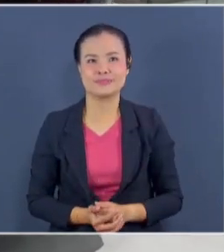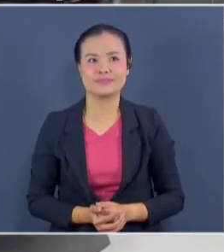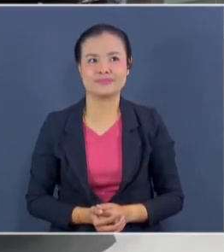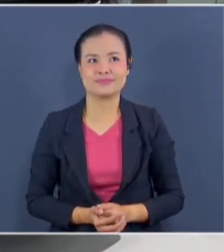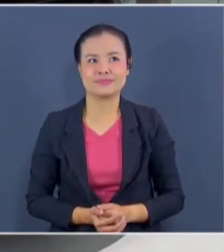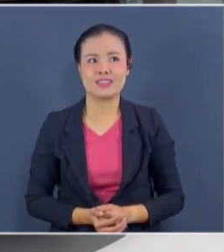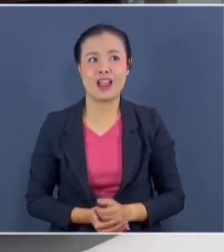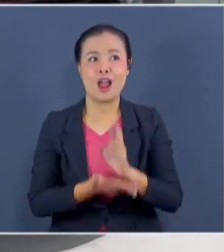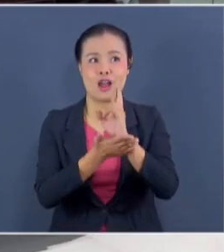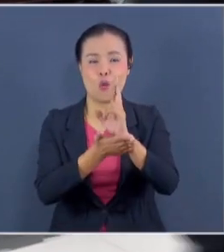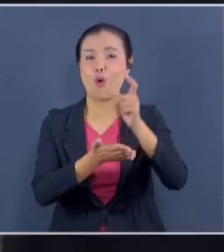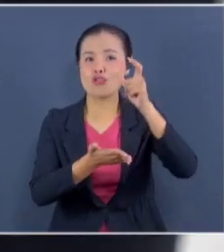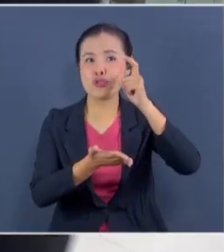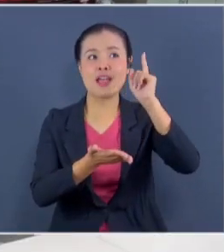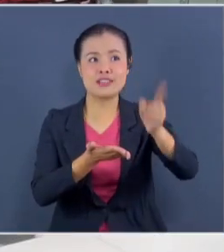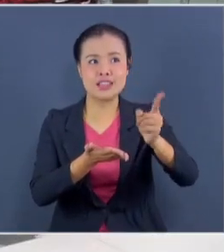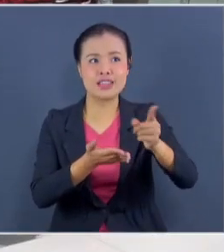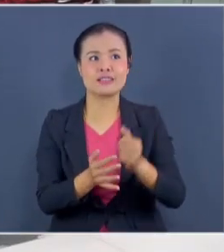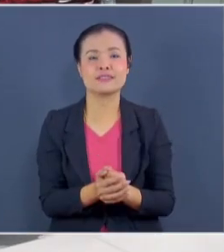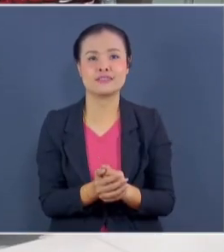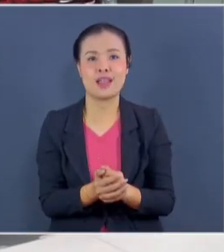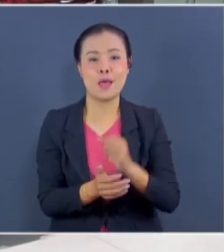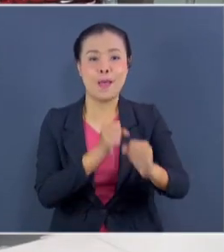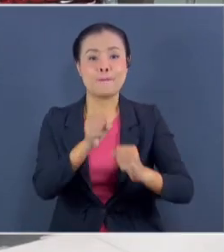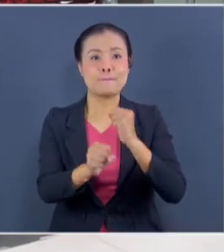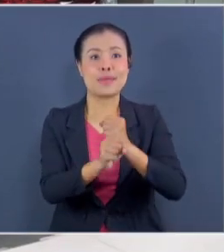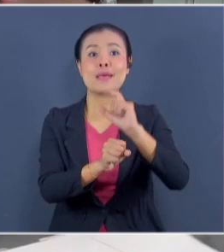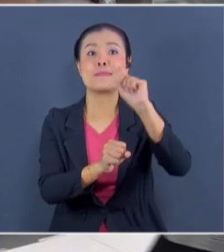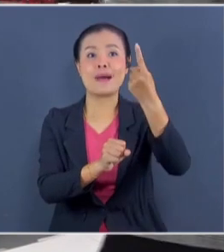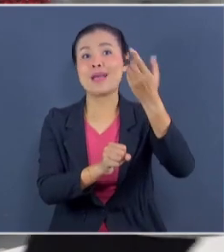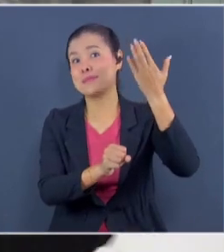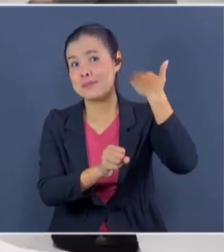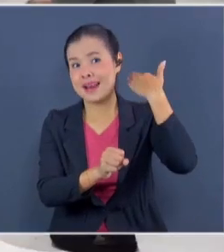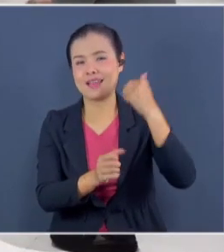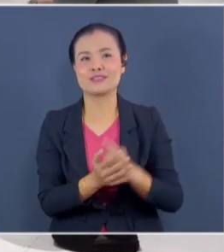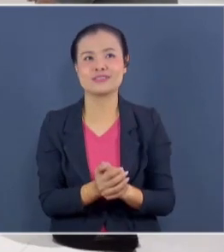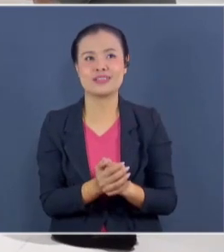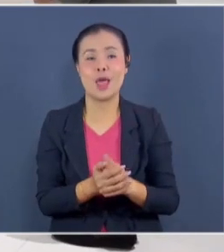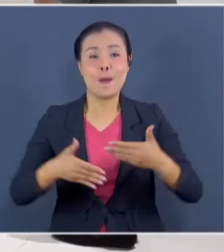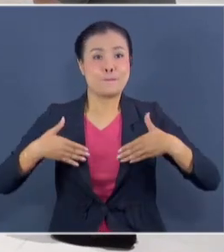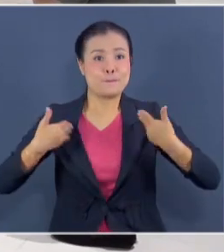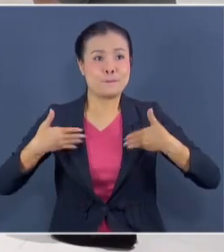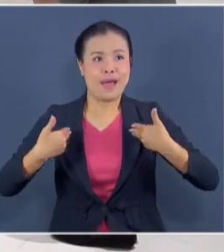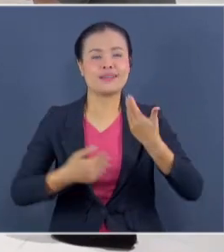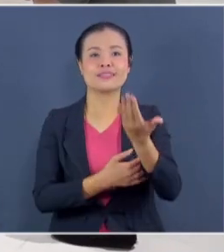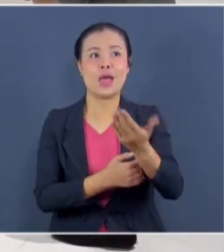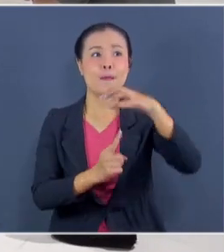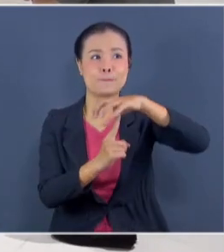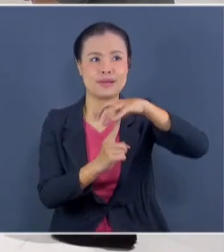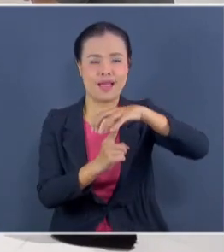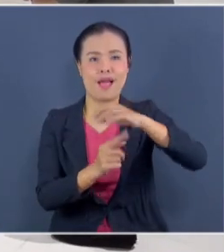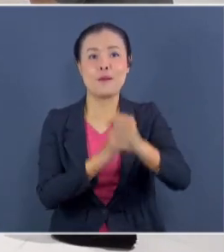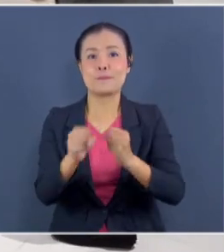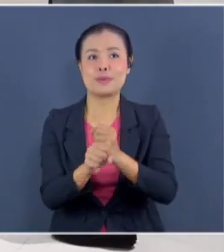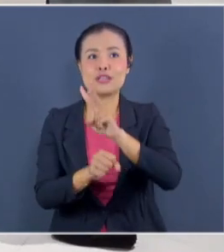แจกใหญ่แจกจริงอย่างต่อเนื่องค่ะสำหรับเทศกาลส่งท้ายปีเก่าต้อนรับปีใหม่ที่ผ่านมากับมหกรรมความบันเทิงโมโน29พัทยาเคาท์ดาว